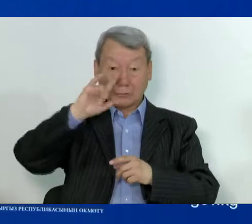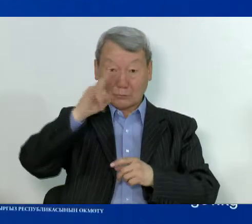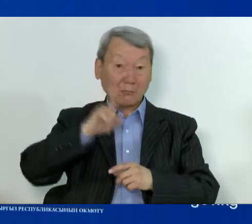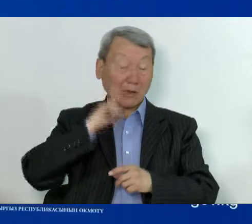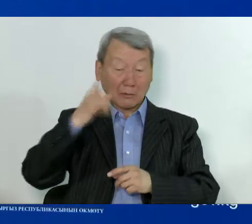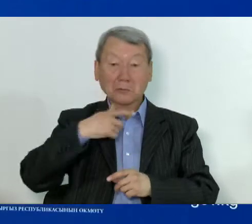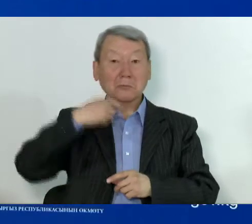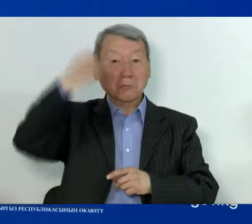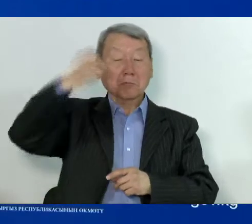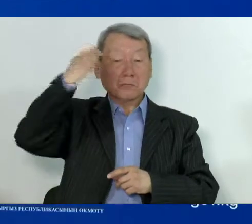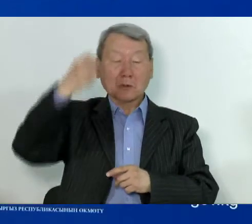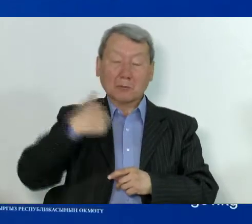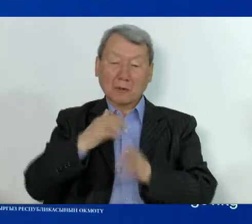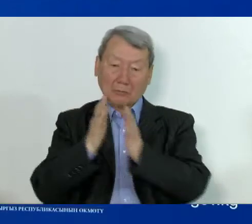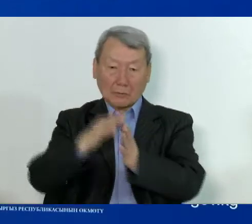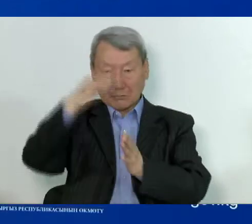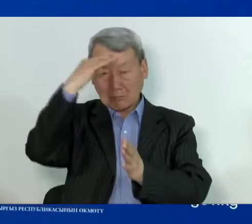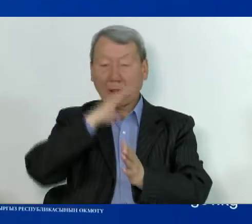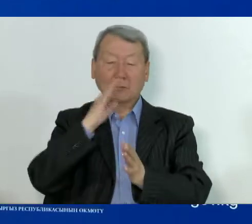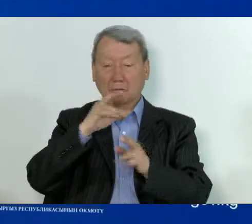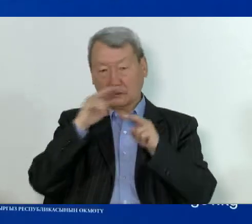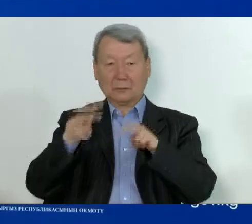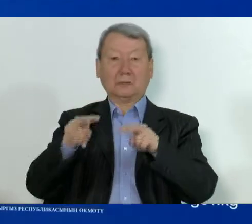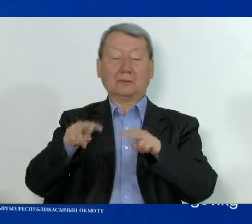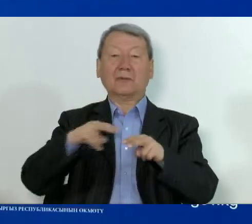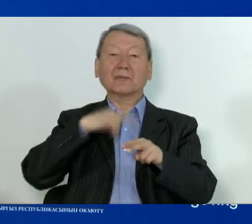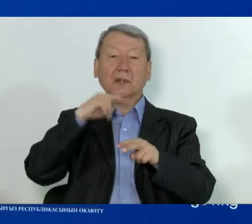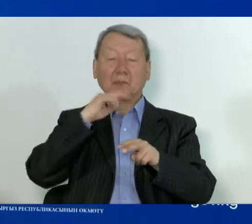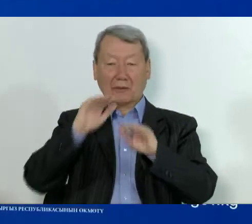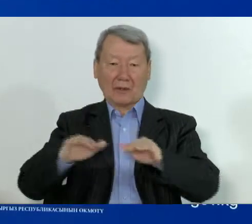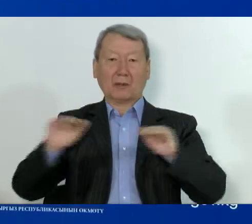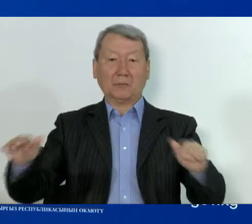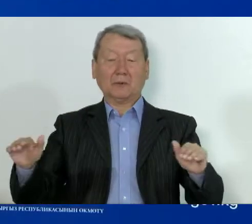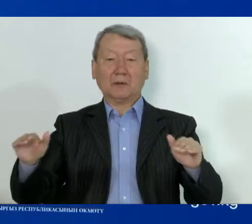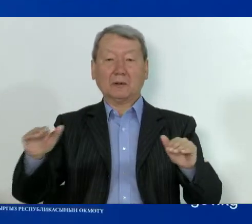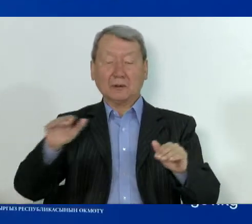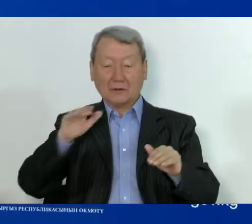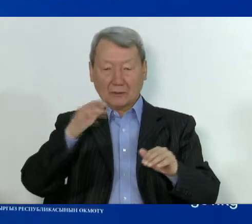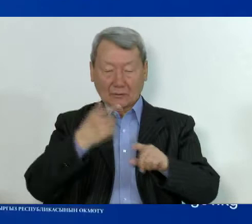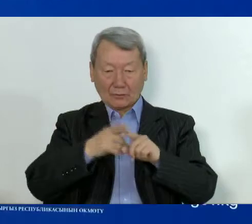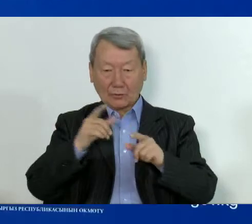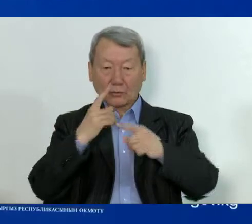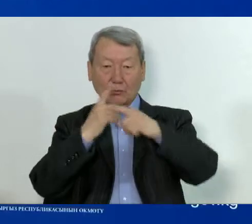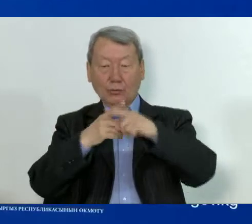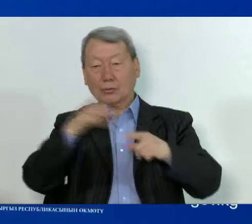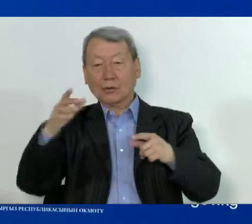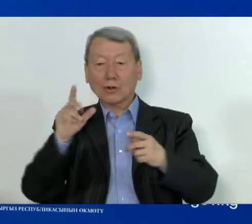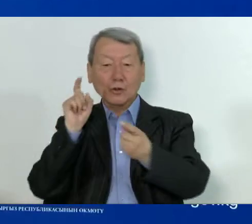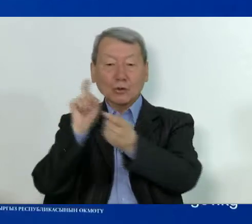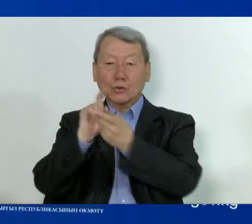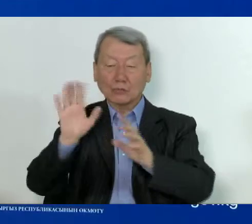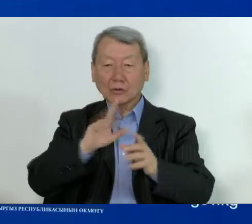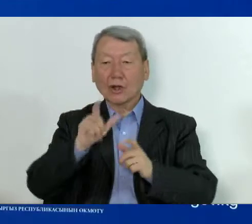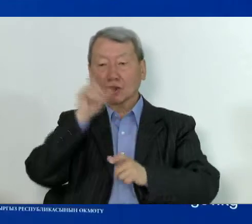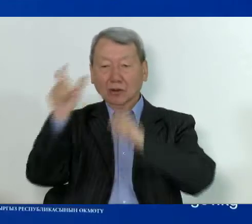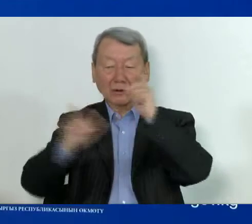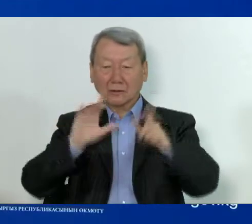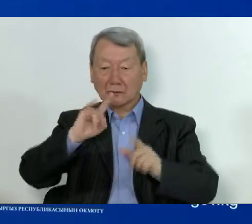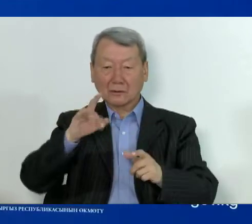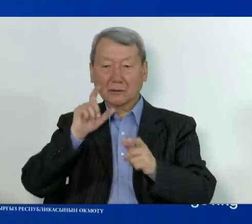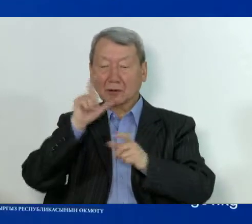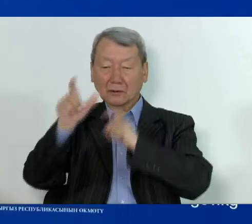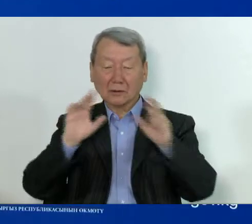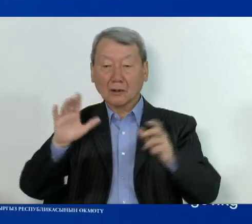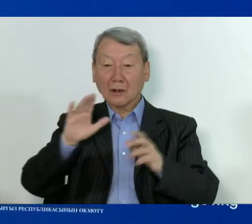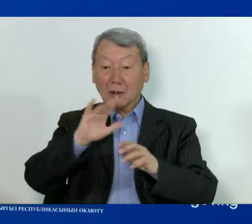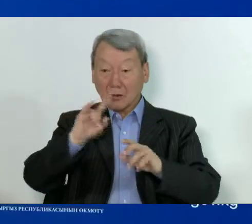беспокоит. В связи с чем прошу родителей уделять больше внимания детям в позитивную сторону. Не ругайте, не кричите на детей.